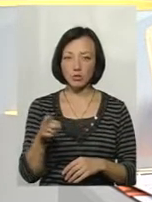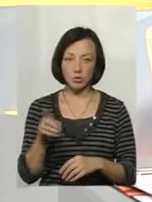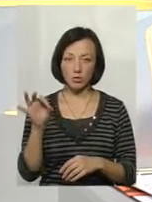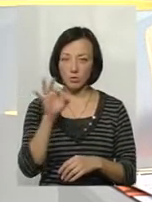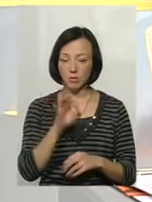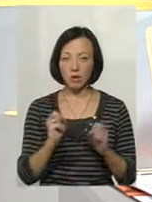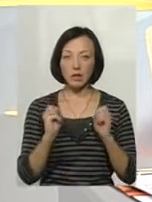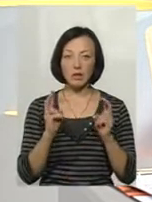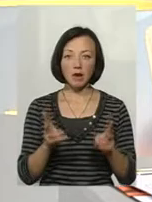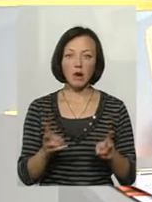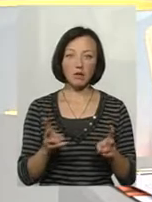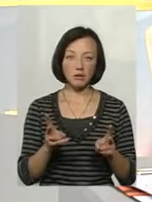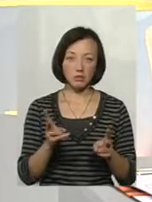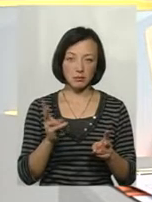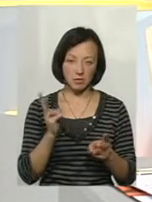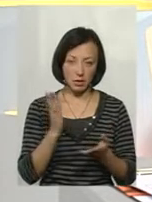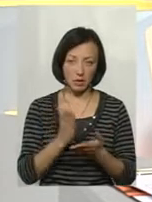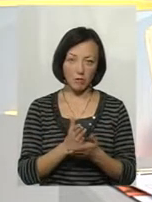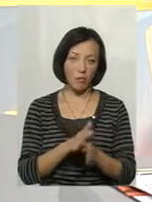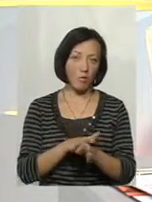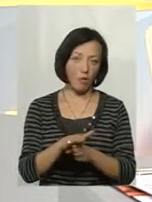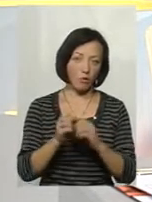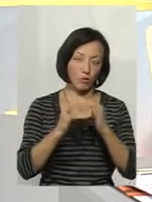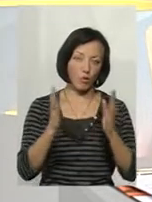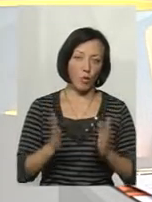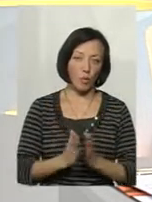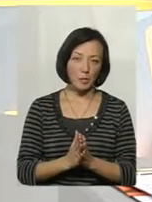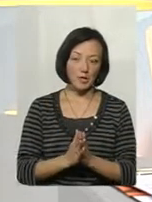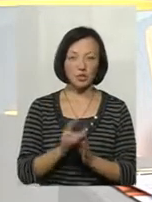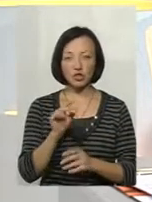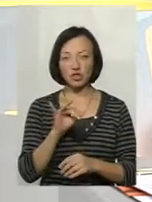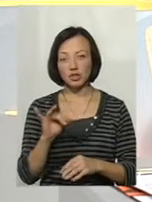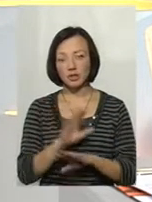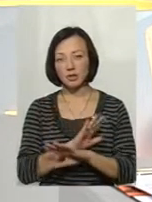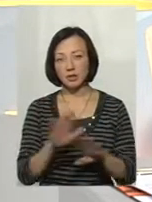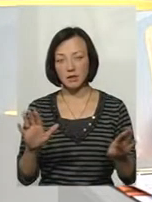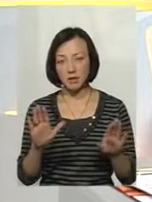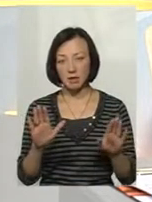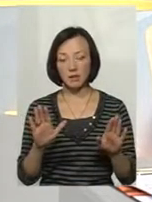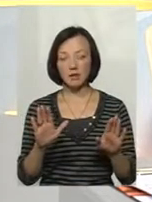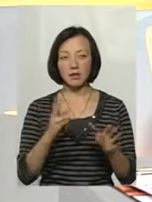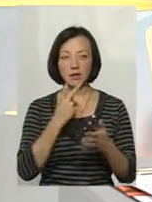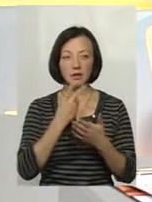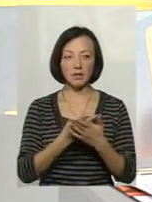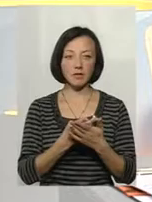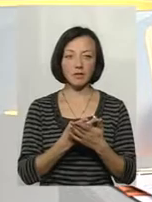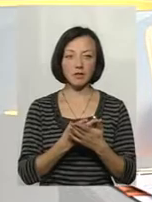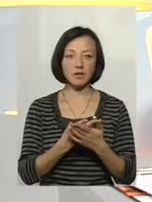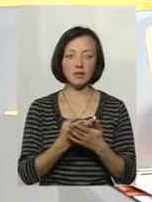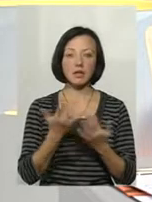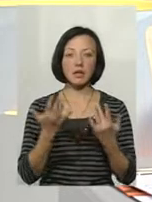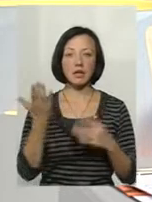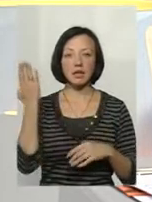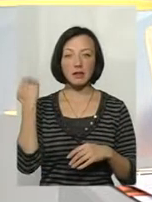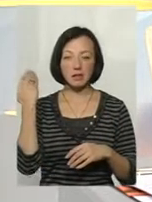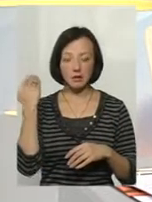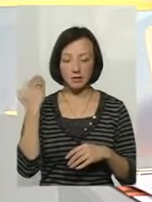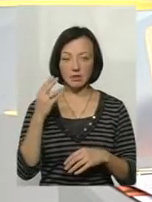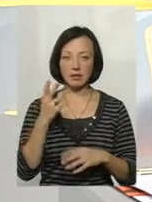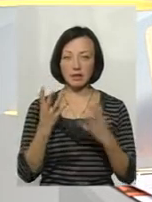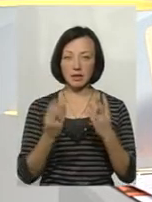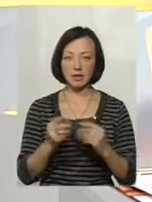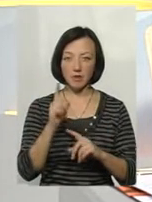те, наскільки вона забезпечена в повному обсязі чи ні, буквально кілька днів тому на селекторній